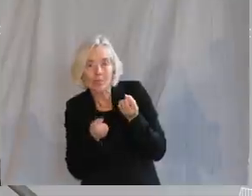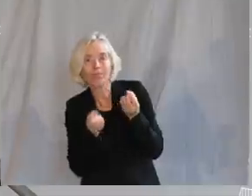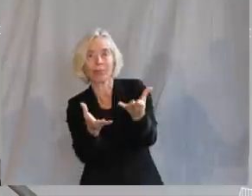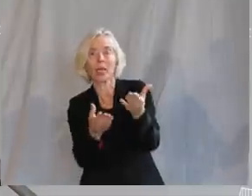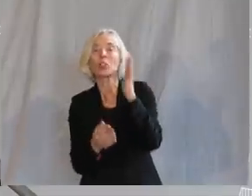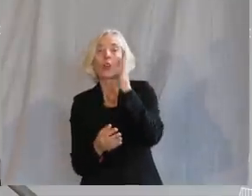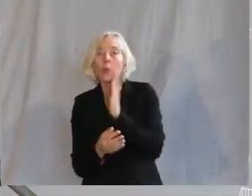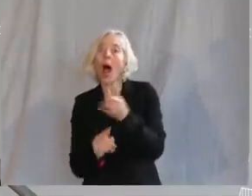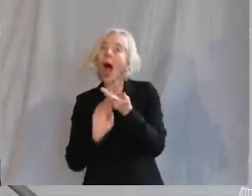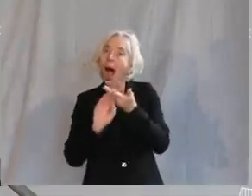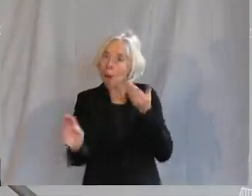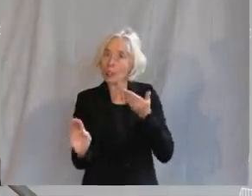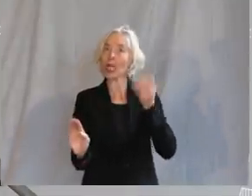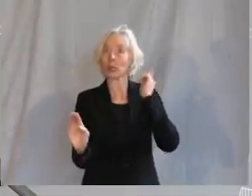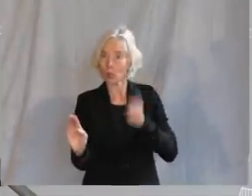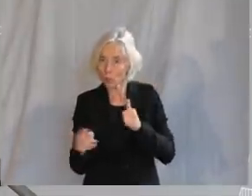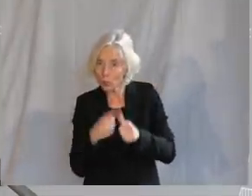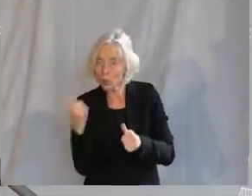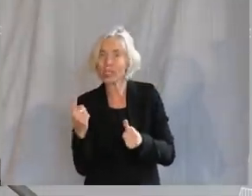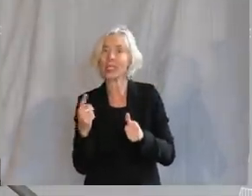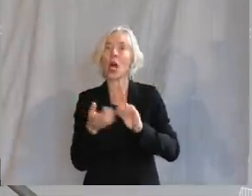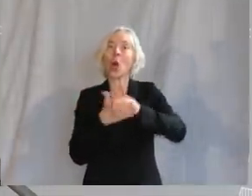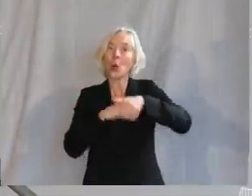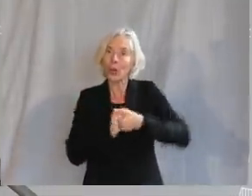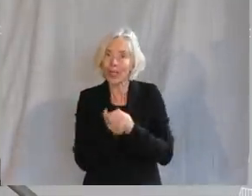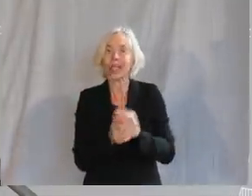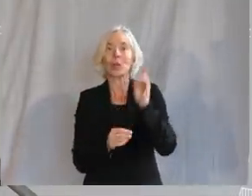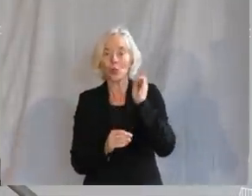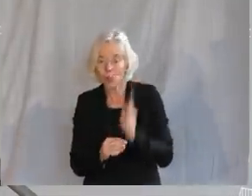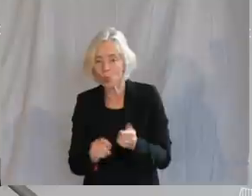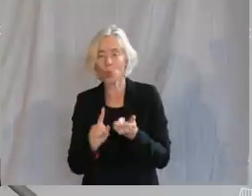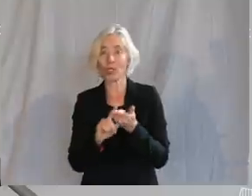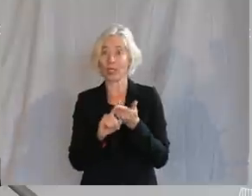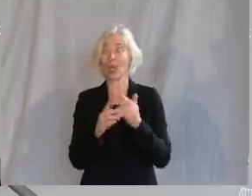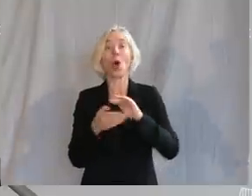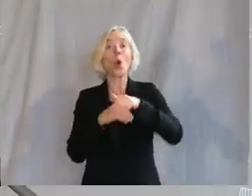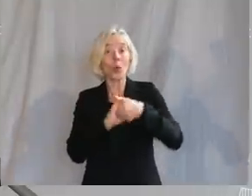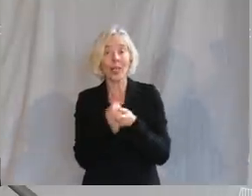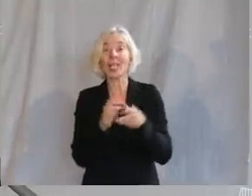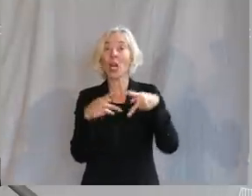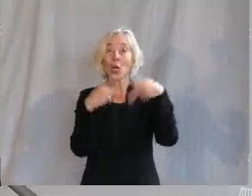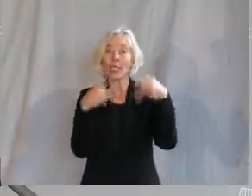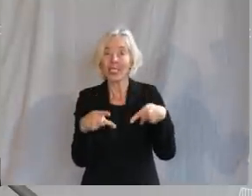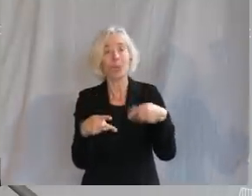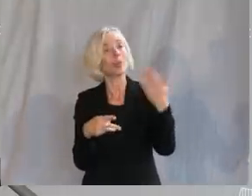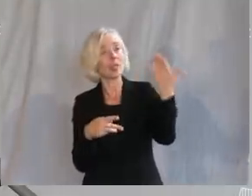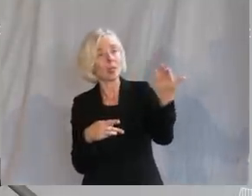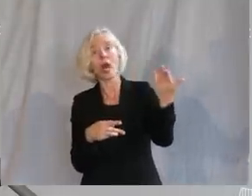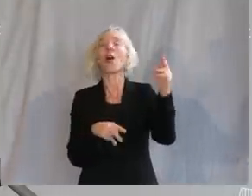für die gesamte Bevölkerung. Es geht darum, nochmal die spezifischen Hygienekonzepte für verschiedene Branchen und